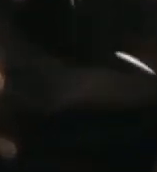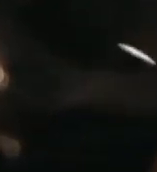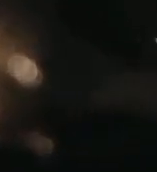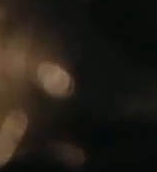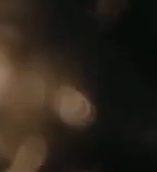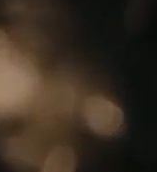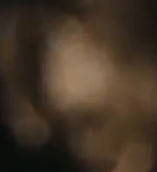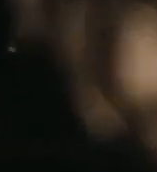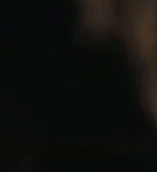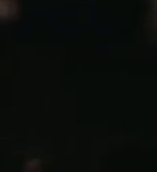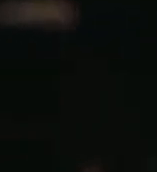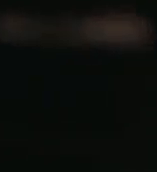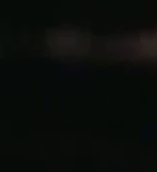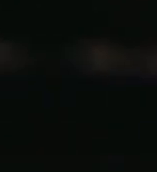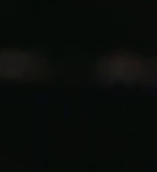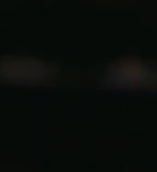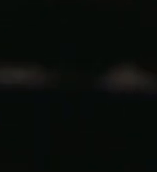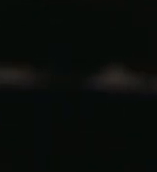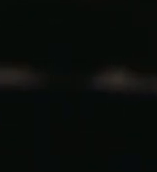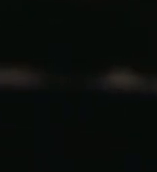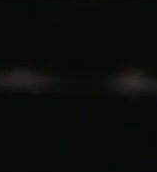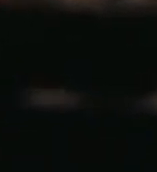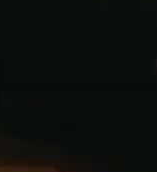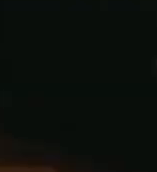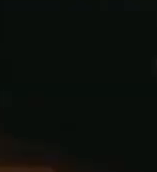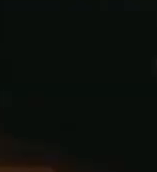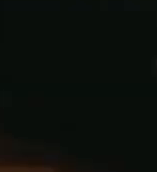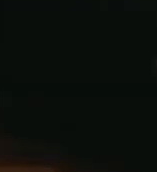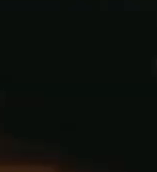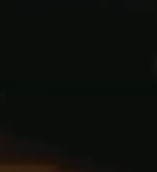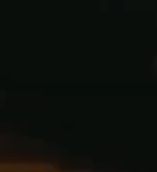탑재해 대한 효를 당시 out